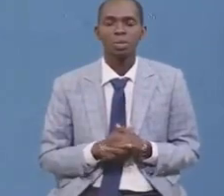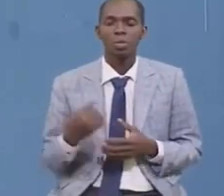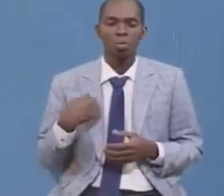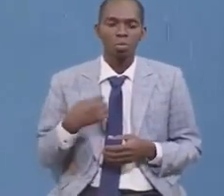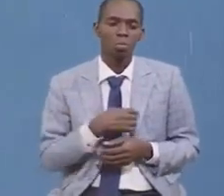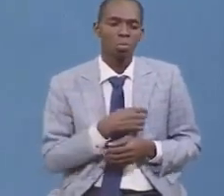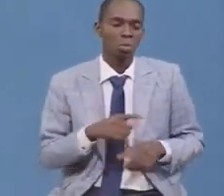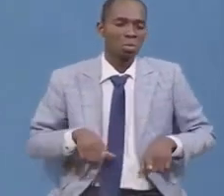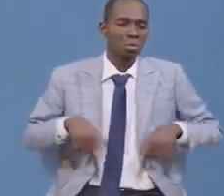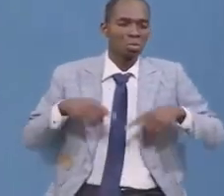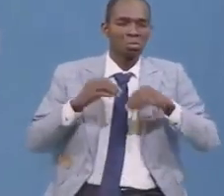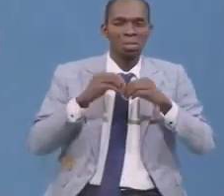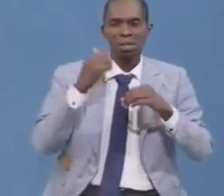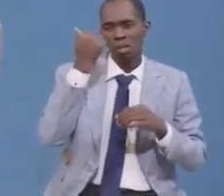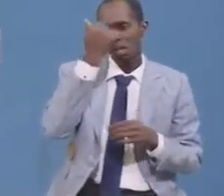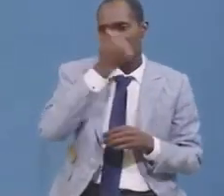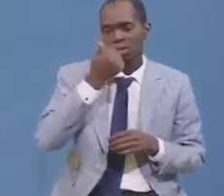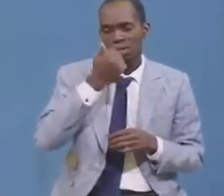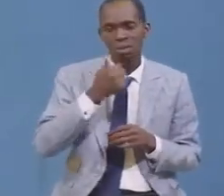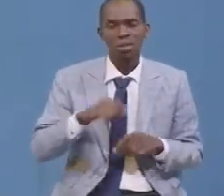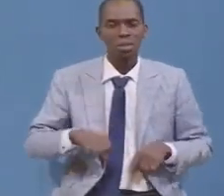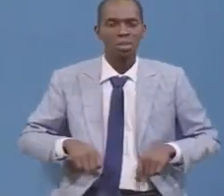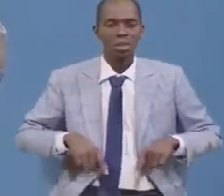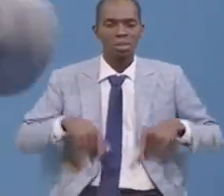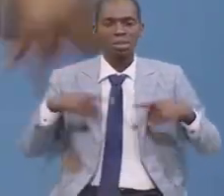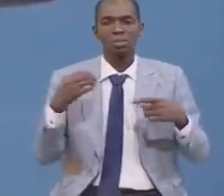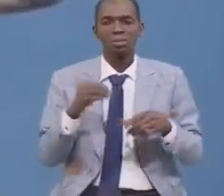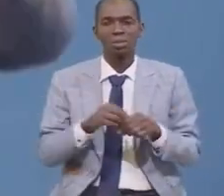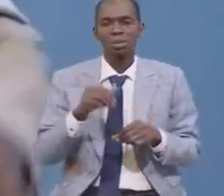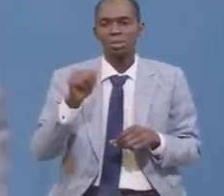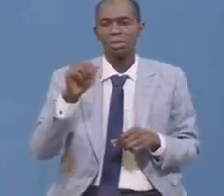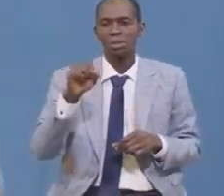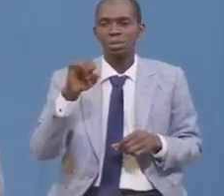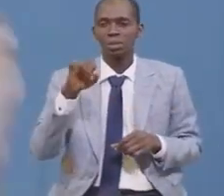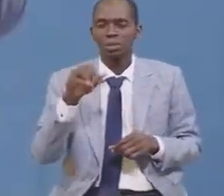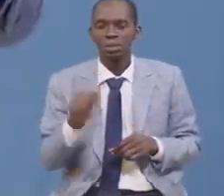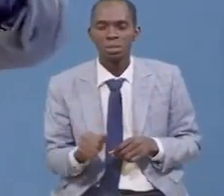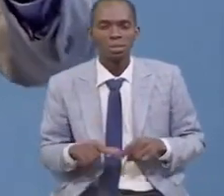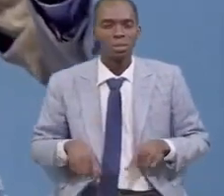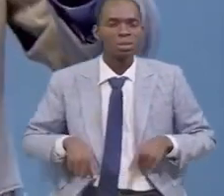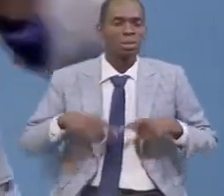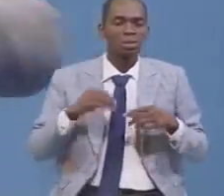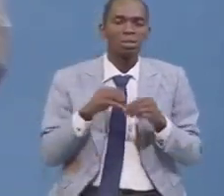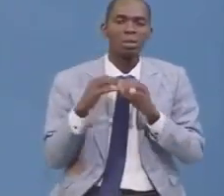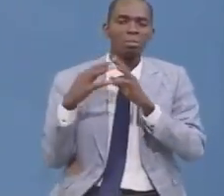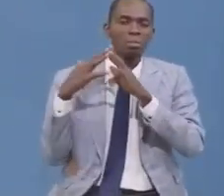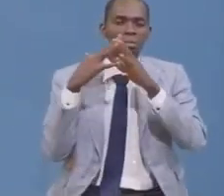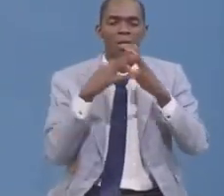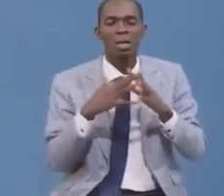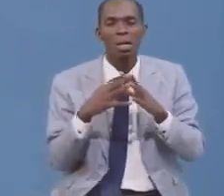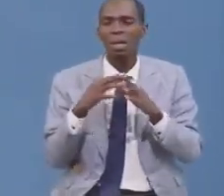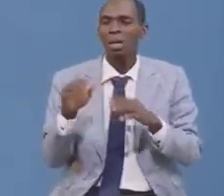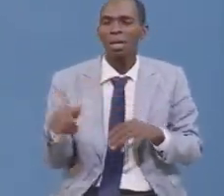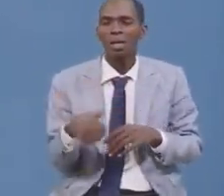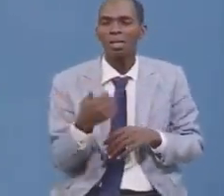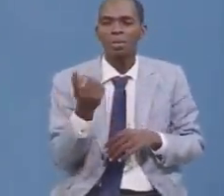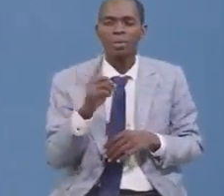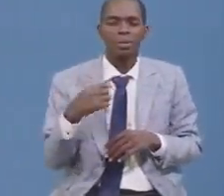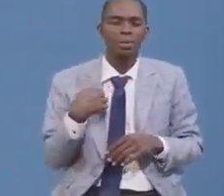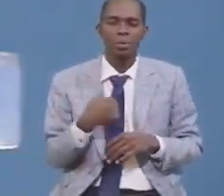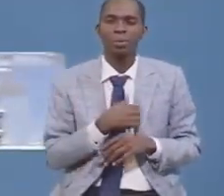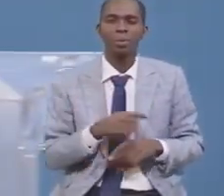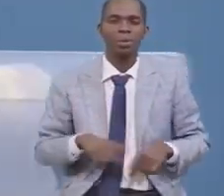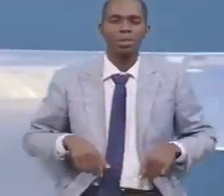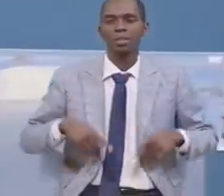Africa, ఆఫ్రికాలో ఉన్నా, we live in Asia, లేకపోతే ఆసియాలో ఉన్నా, we live in America, లేక అమెరికాలో ఉన్నా, anywhere we live, ఎక్కడ